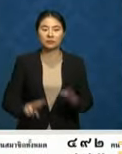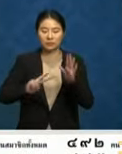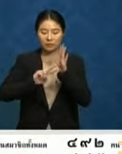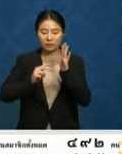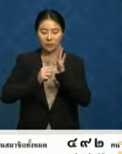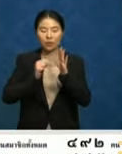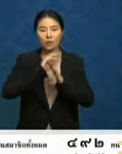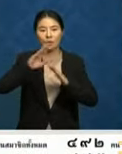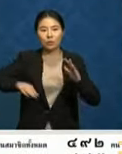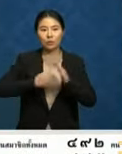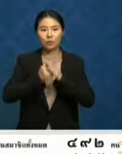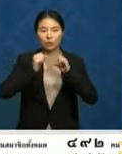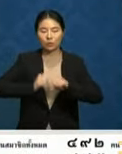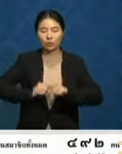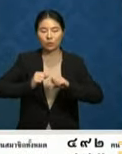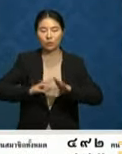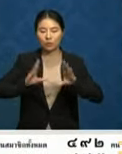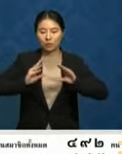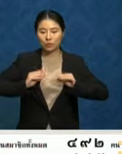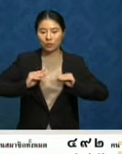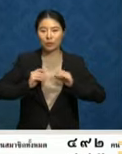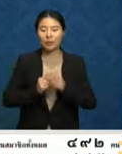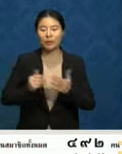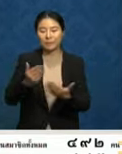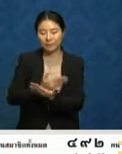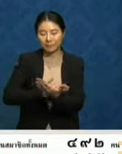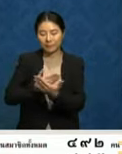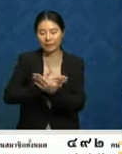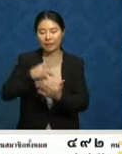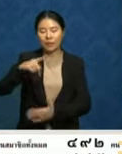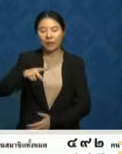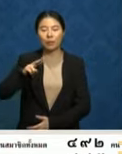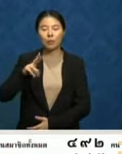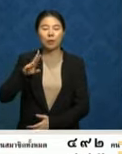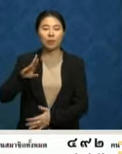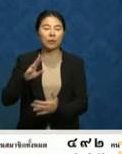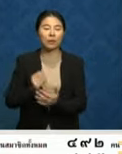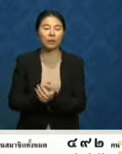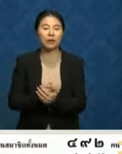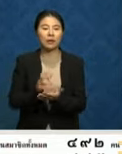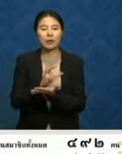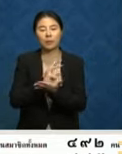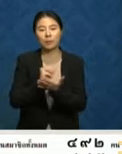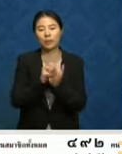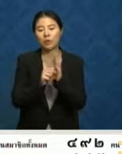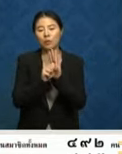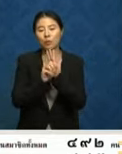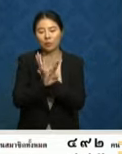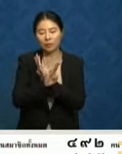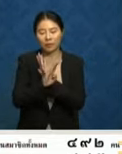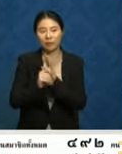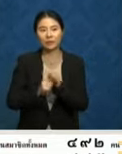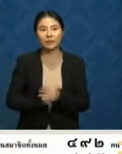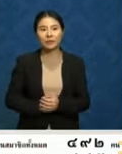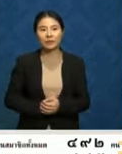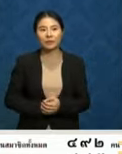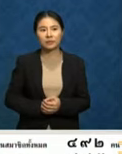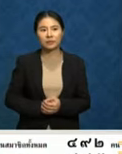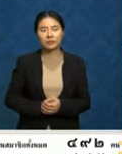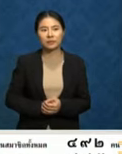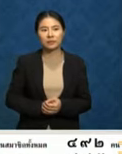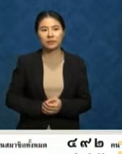ประชุมมีมติรับหลักการแห่งร่างพระบัญญัติพระมหามหาวิทยาลัยอุบลราชธานี